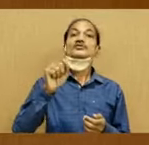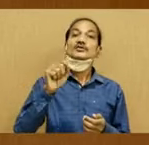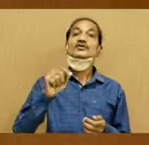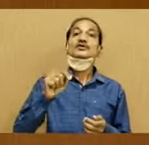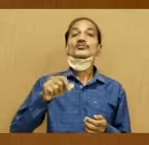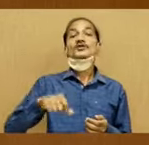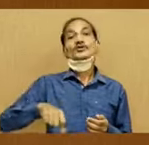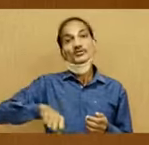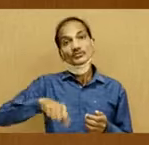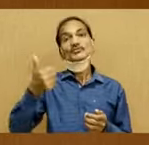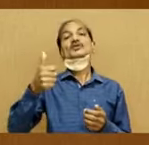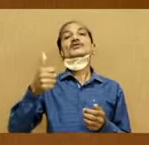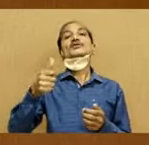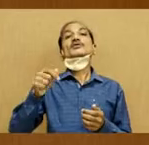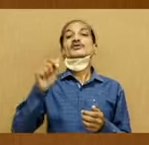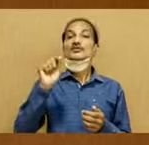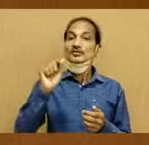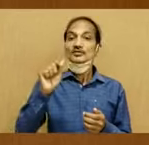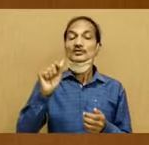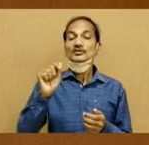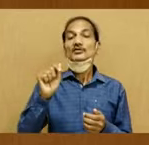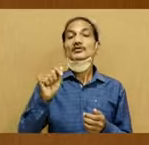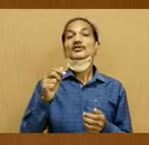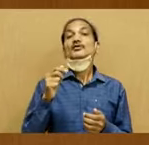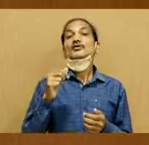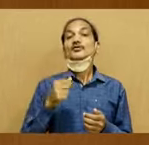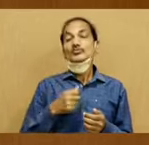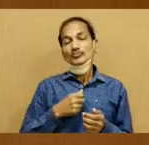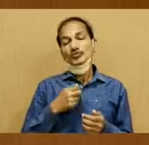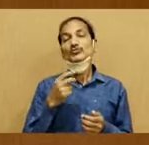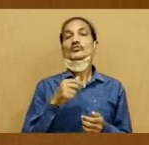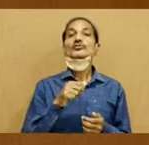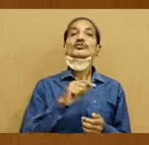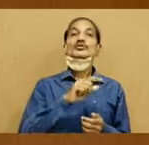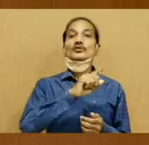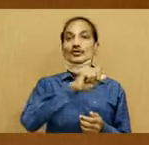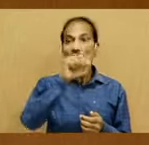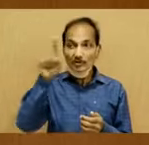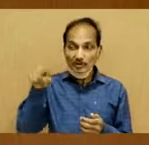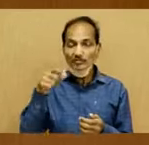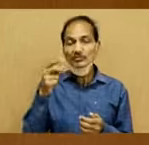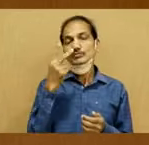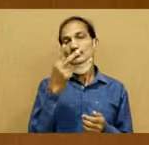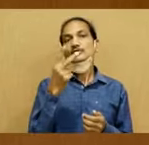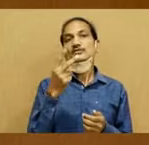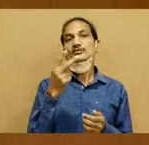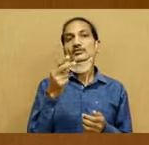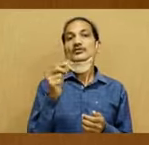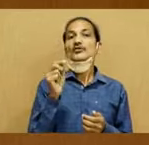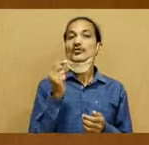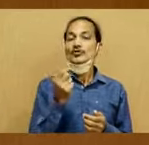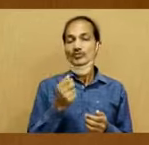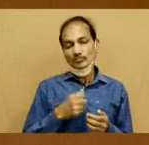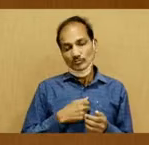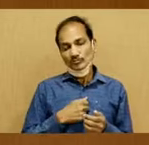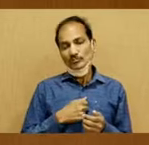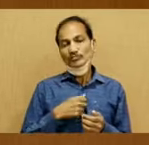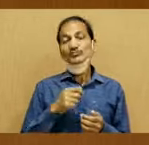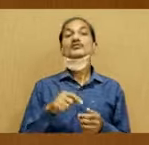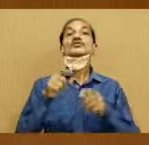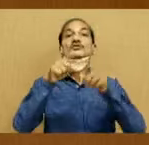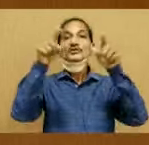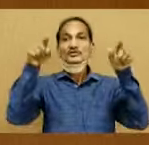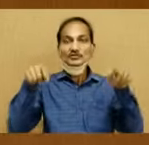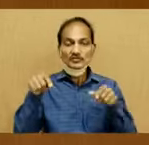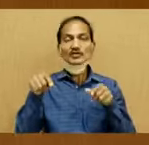आपनों को देखेबा पाई मु किछि स्लाइड्स देखौची। ओडिशा रो कोन परिस्थिति, देशर कोन परिस्थिति,